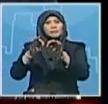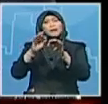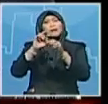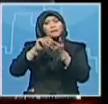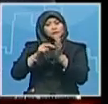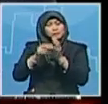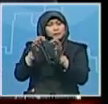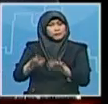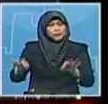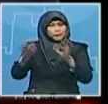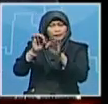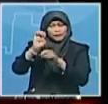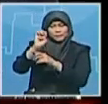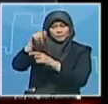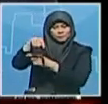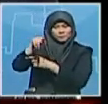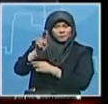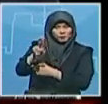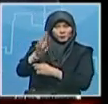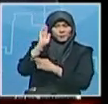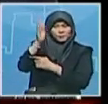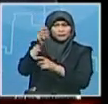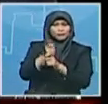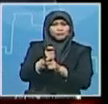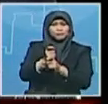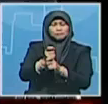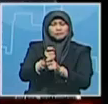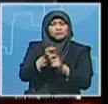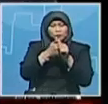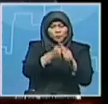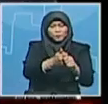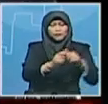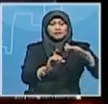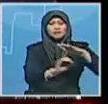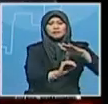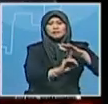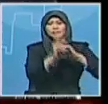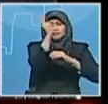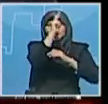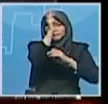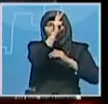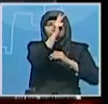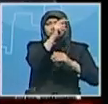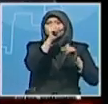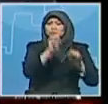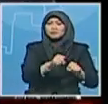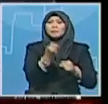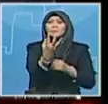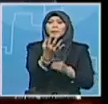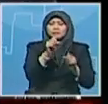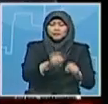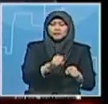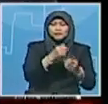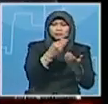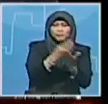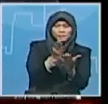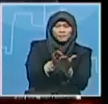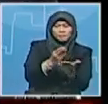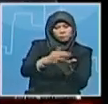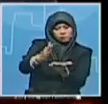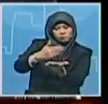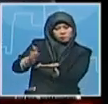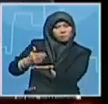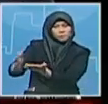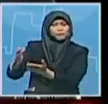maka EPU akan menentu pula berdasarkan kemampuan kerajaan. Berapa bajet yang boleh diagihkan kepada setiap